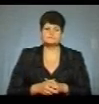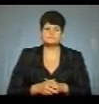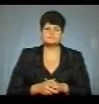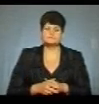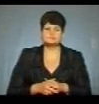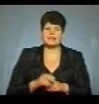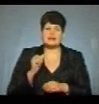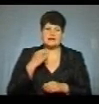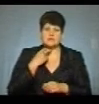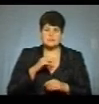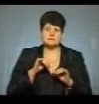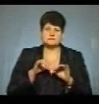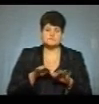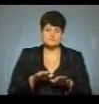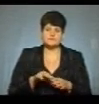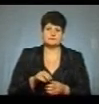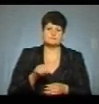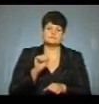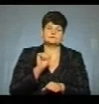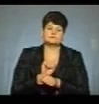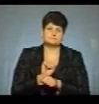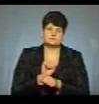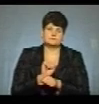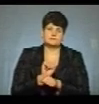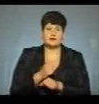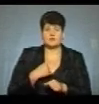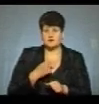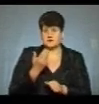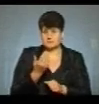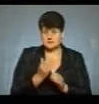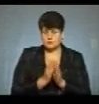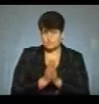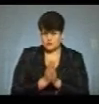І кримінальне провадження стоїть на місці. Я би просив вас